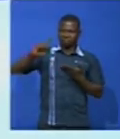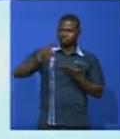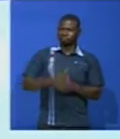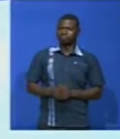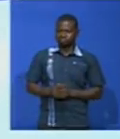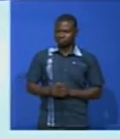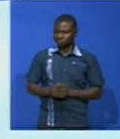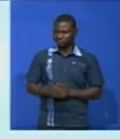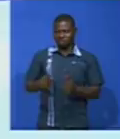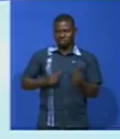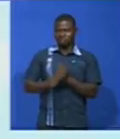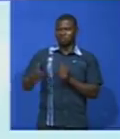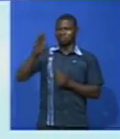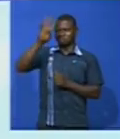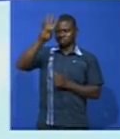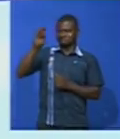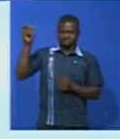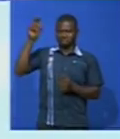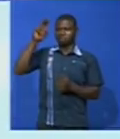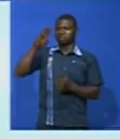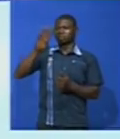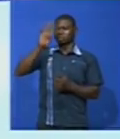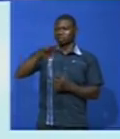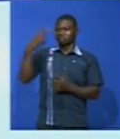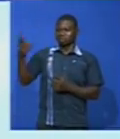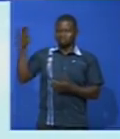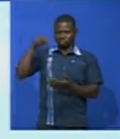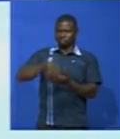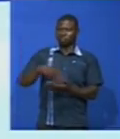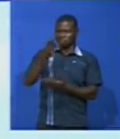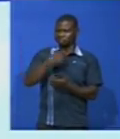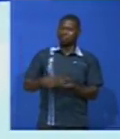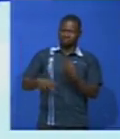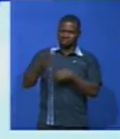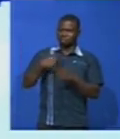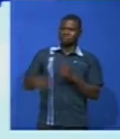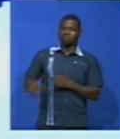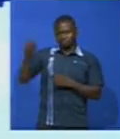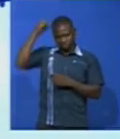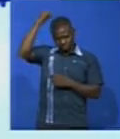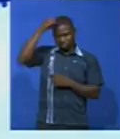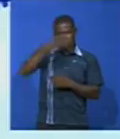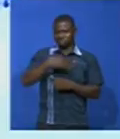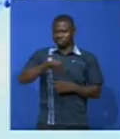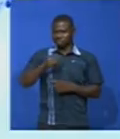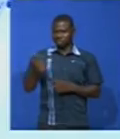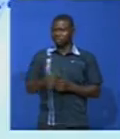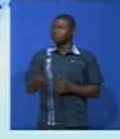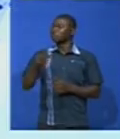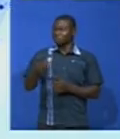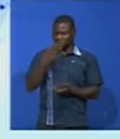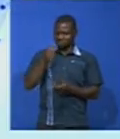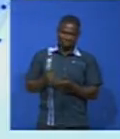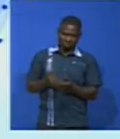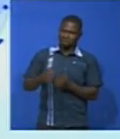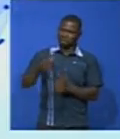Plus de 42 000 migrants à majorité originaires du Soudan et de l'Érythrée sont menacés d'expulsion de prison en Israël. Cette